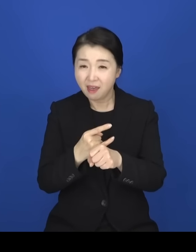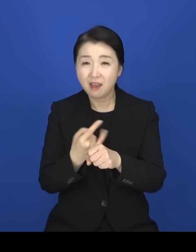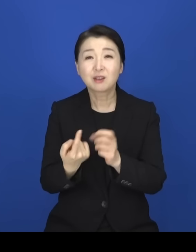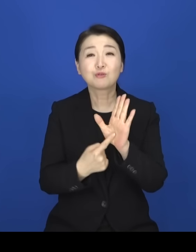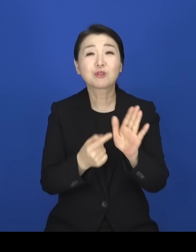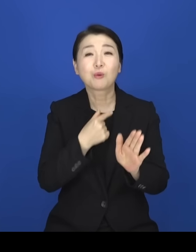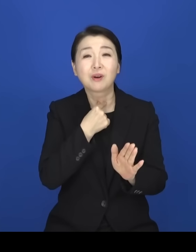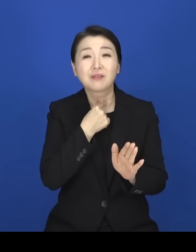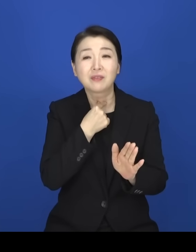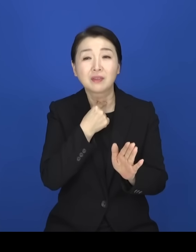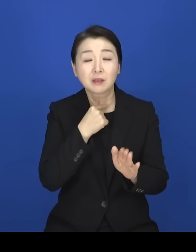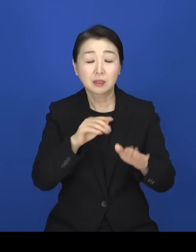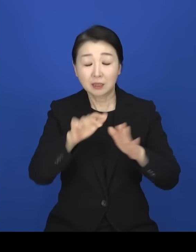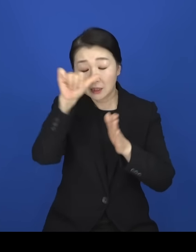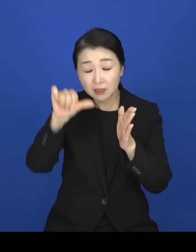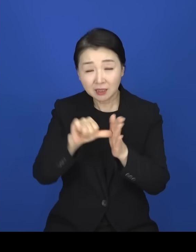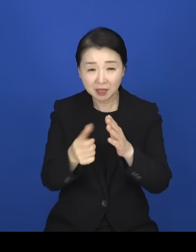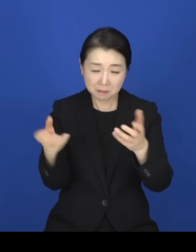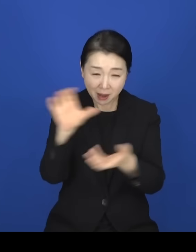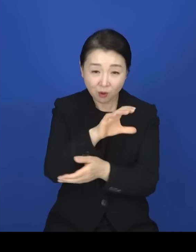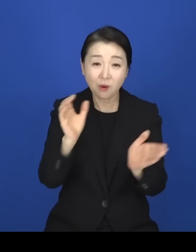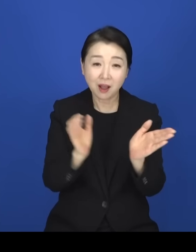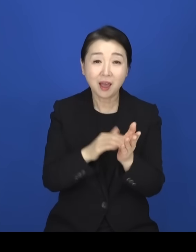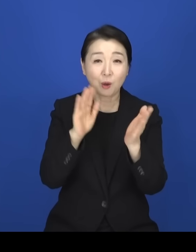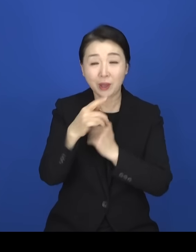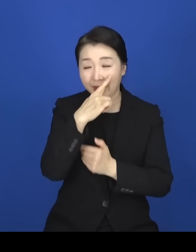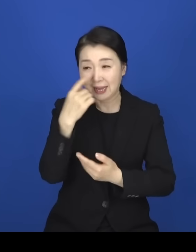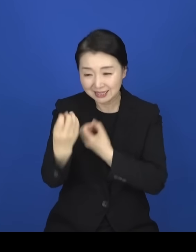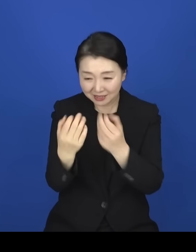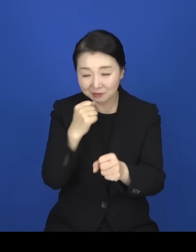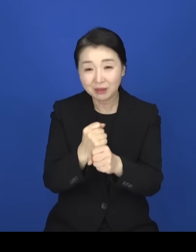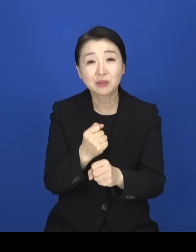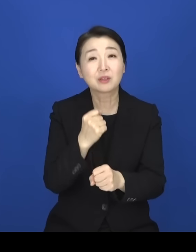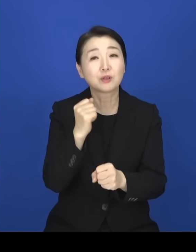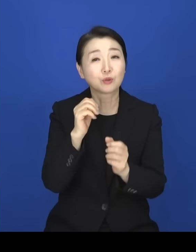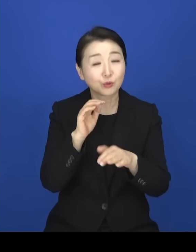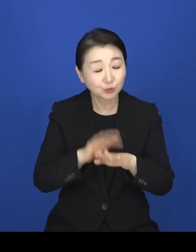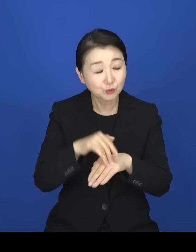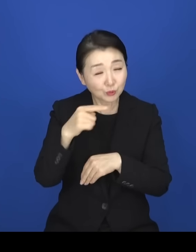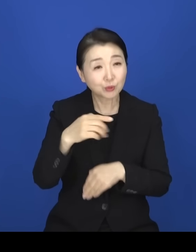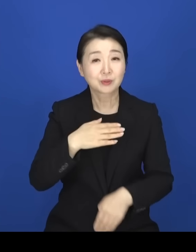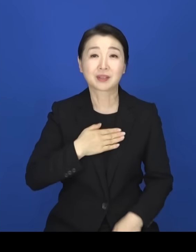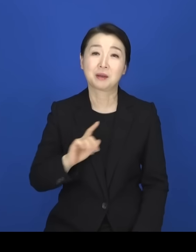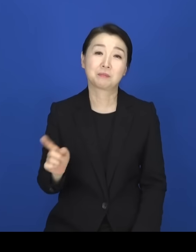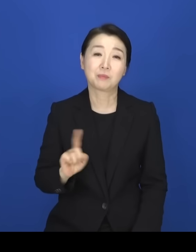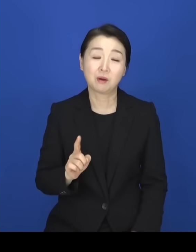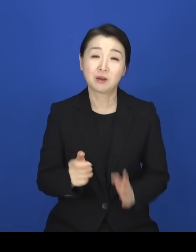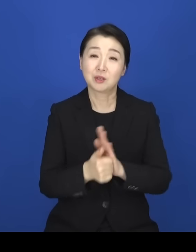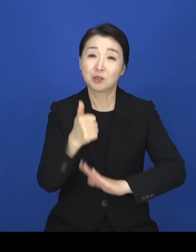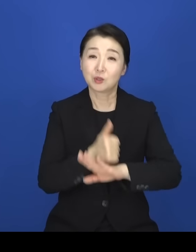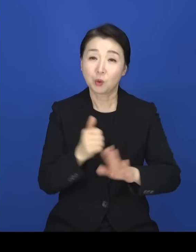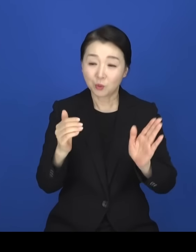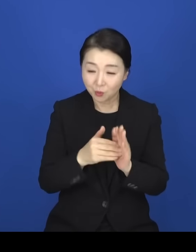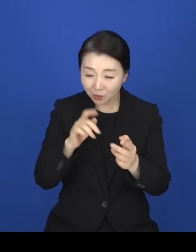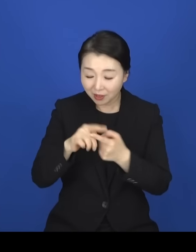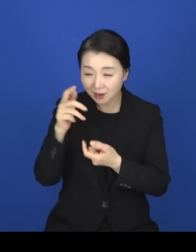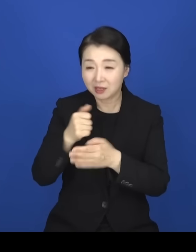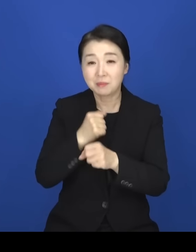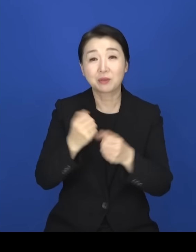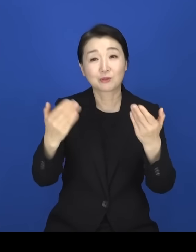또 내가 뭔가 이제 인생 역전을 좀 해놓고 간증거리를 만들어서 자 나의 엔딩은 이렇게 성공으로 하나님이 만들어